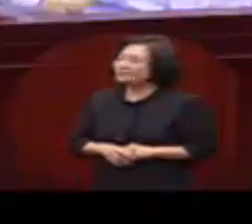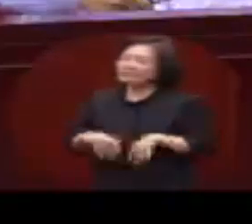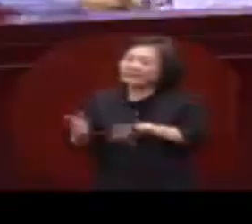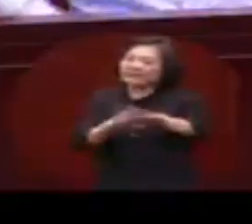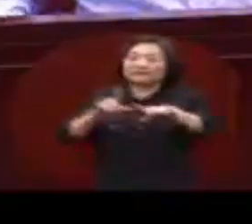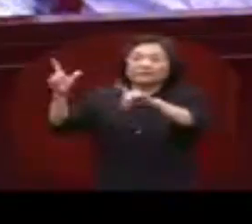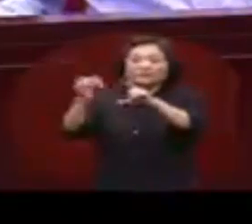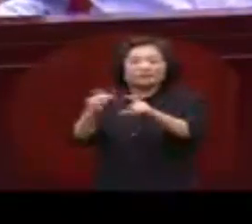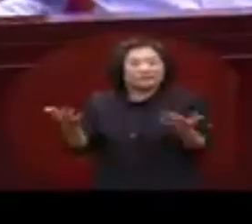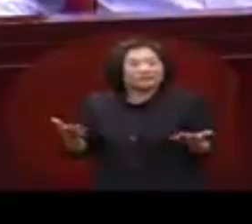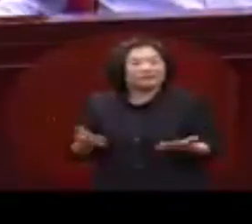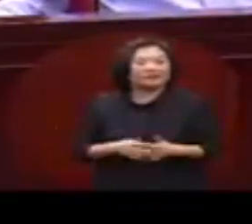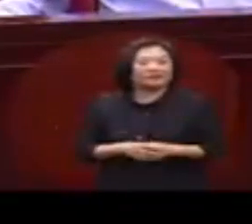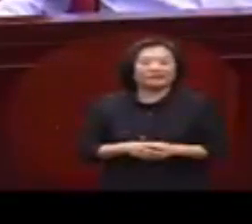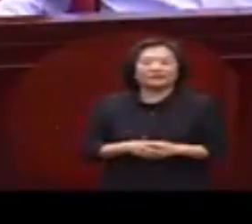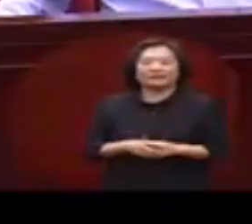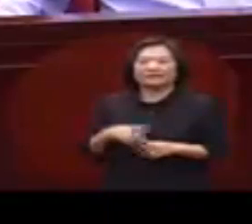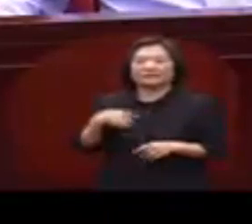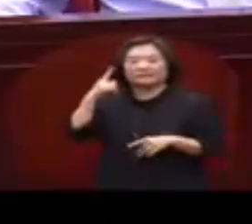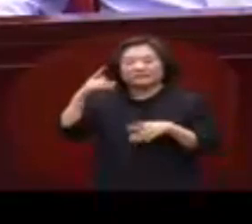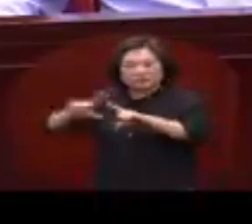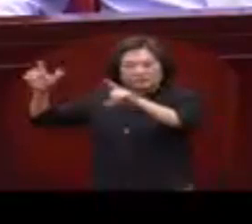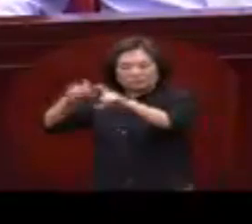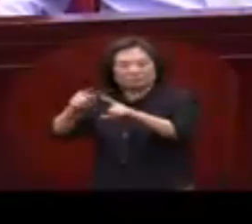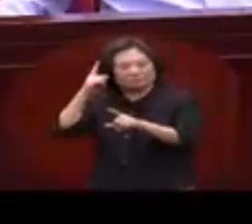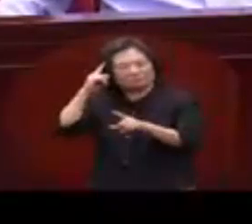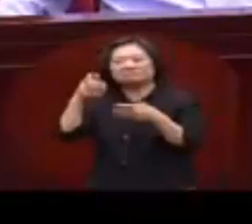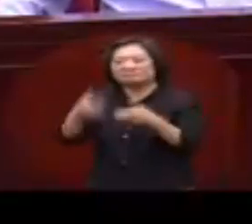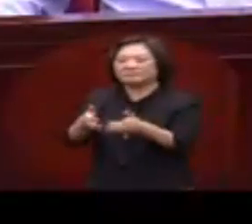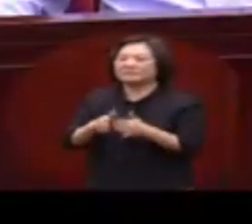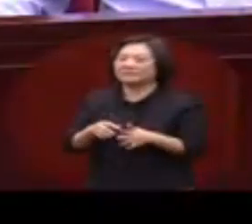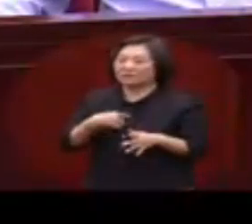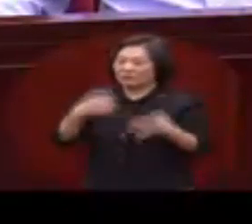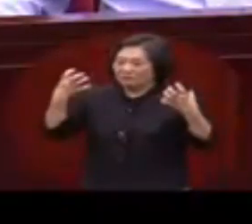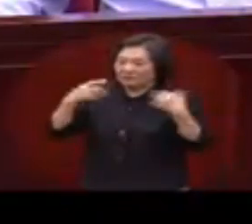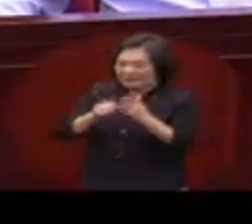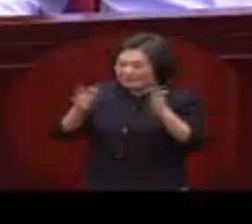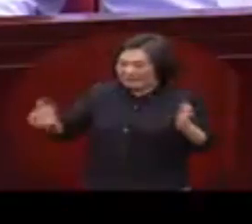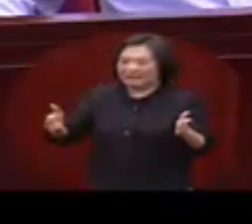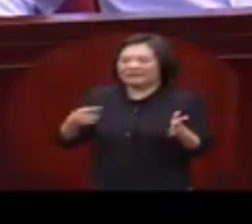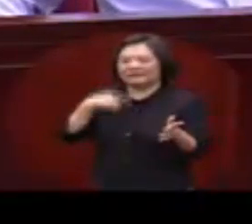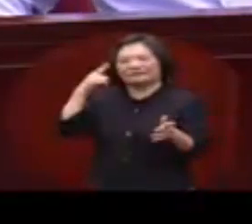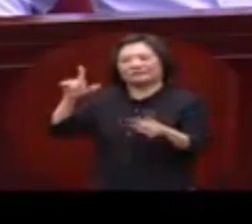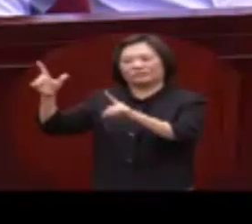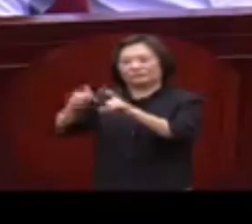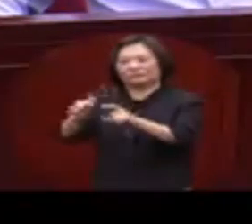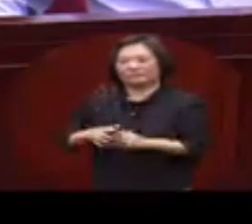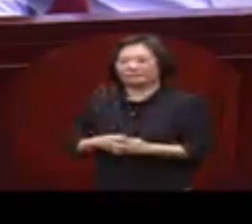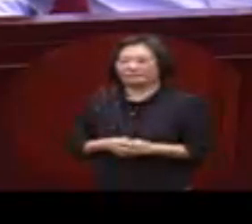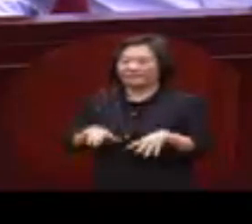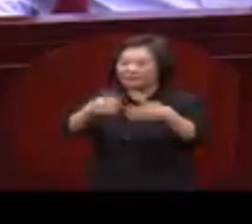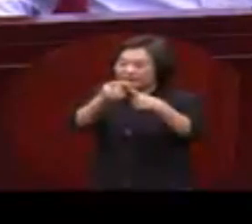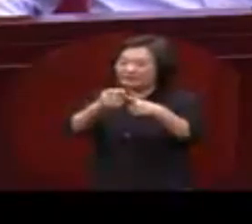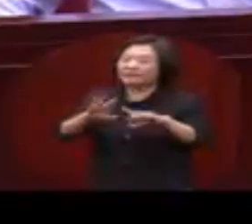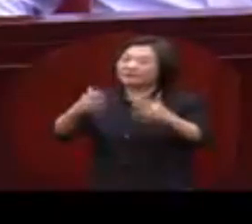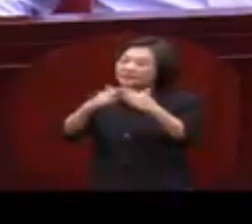东区门路计划哈，大概是我们最重要的哈一个在这个任期哈最重要的一个建设。第一个，国家会展